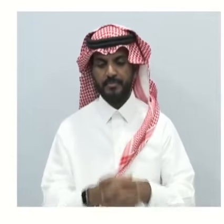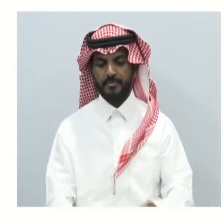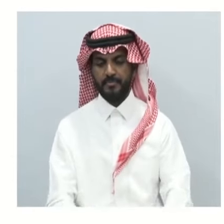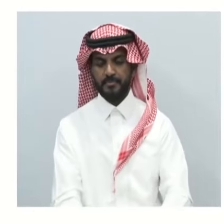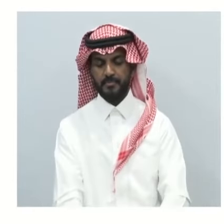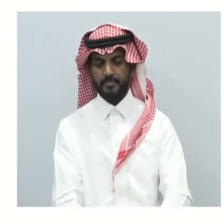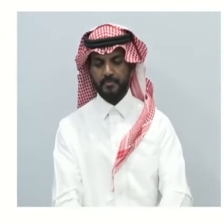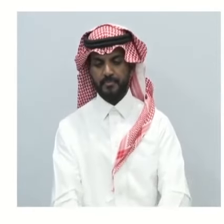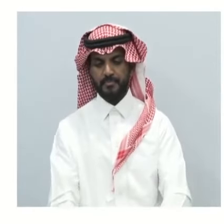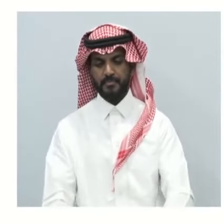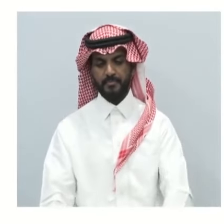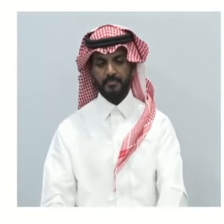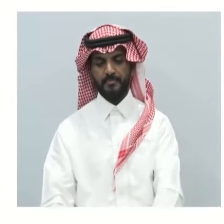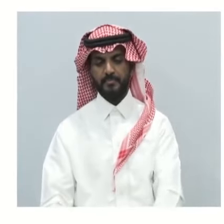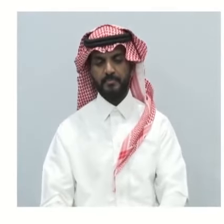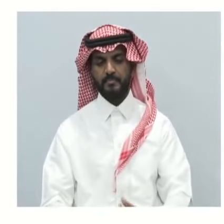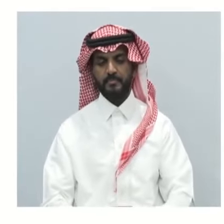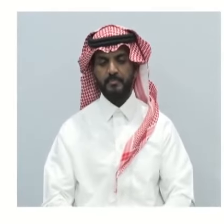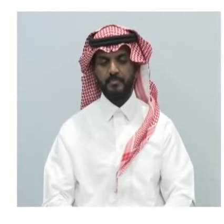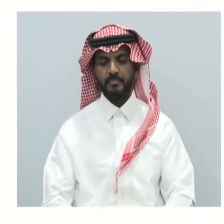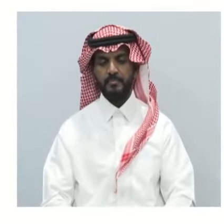معا الطالب وطلبته في سؤال المفردات